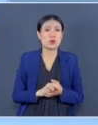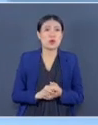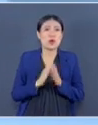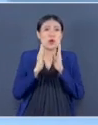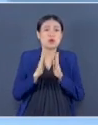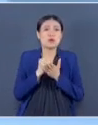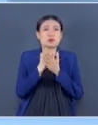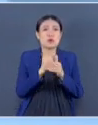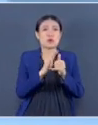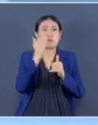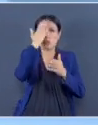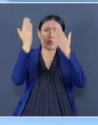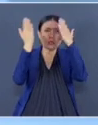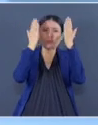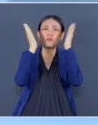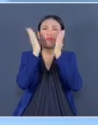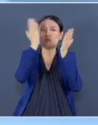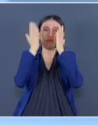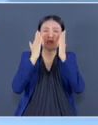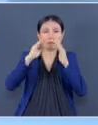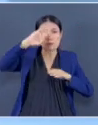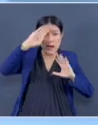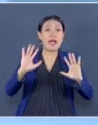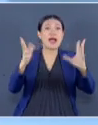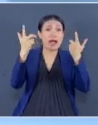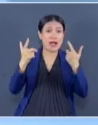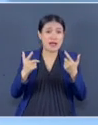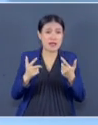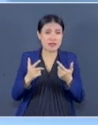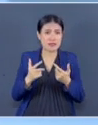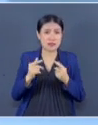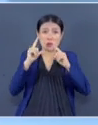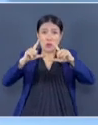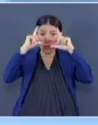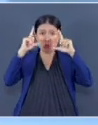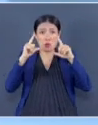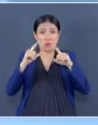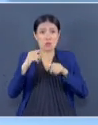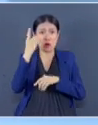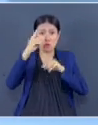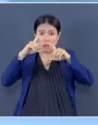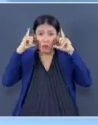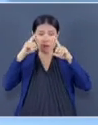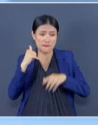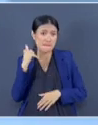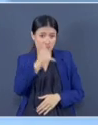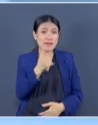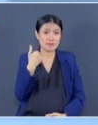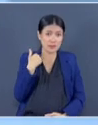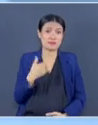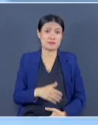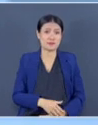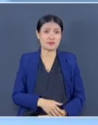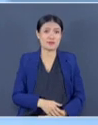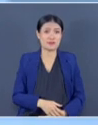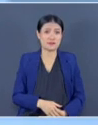รักษาตับตบหายแล้วก็มีหลายท่านที่ไปรักษามีคนมีชื่อเสียงเช่นคุณโถแดเชิญยิ้มนี่นับถือเลยบอกว่าเป็นลูกศิษย์กับอาจาร